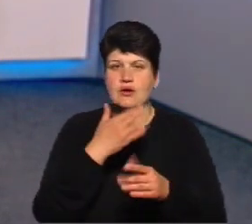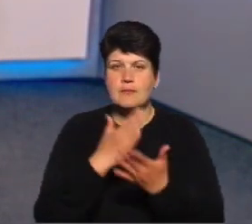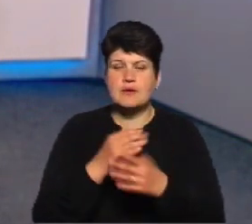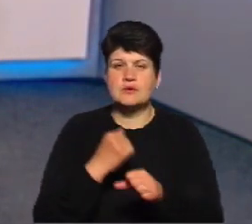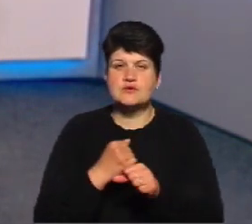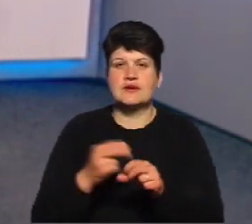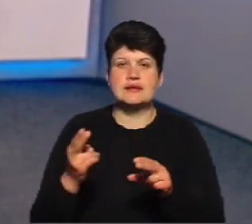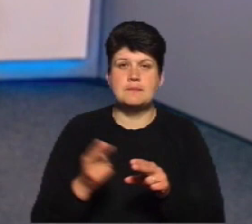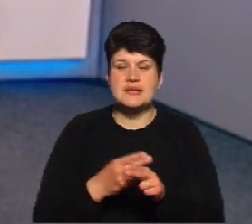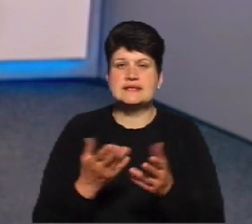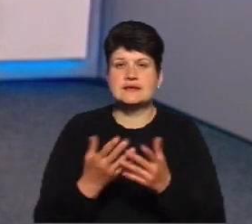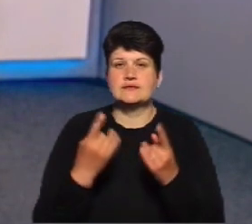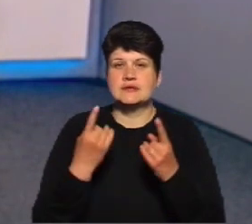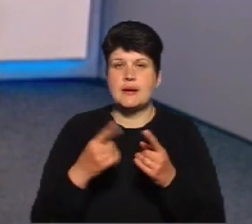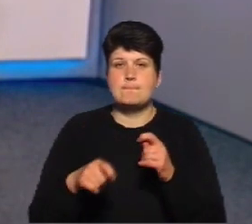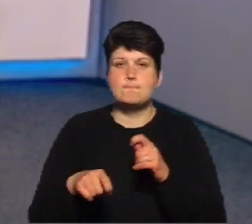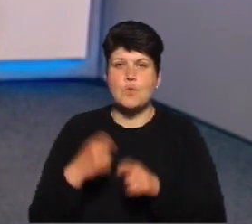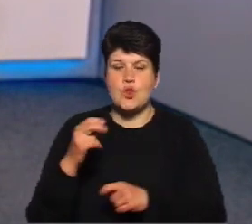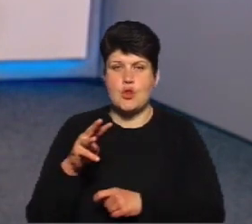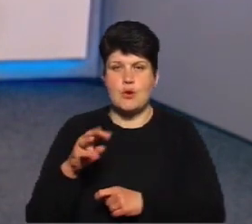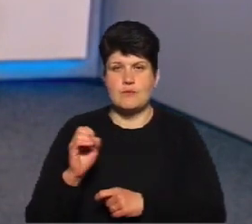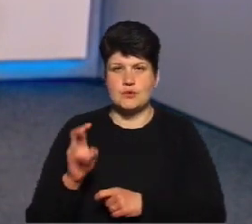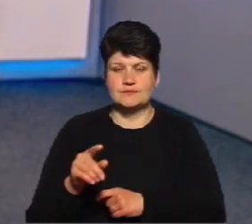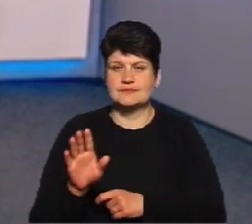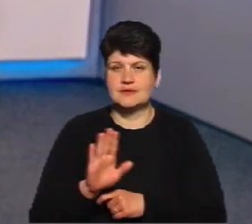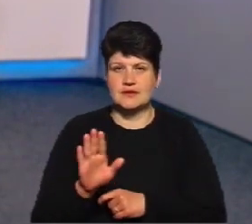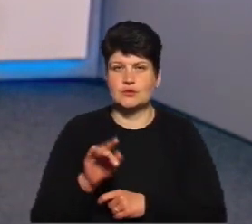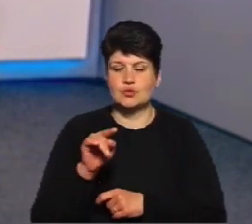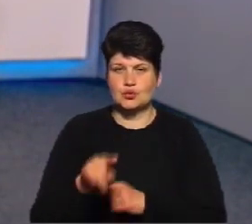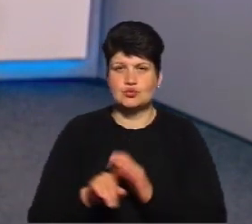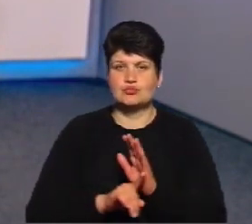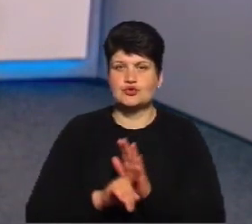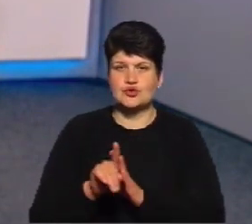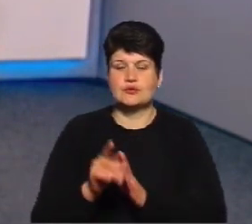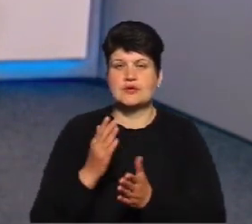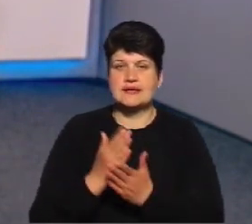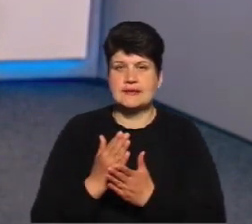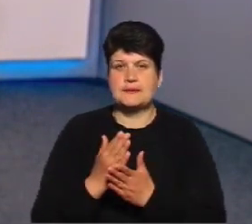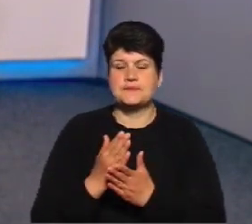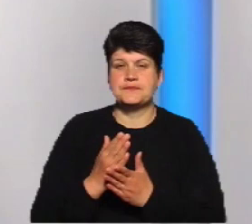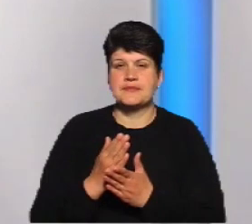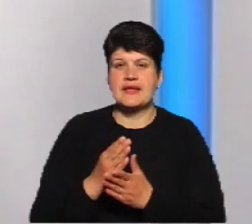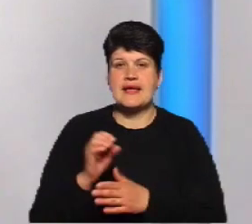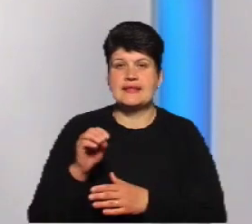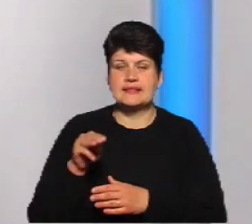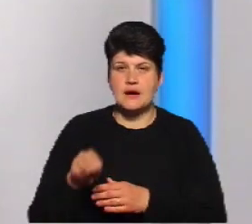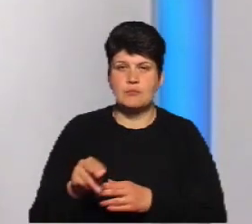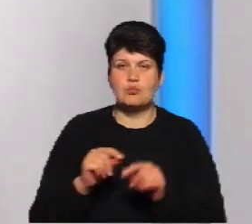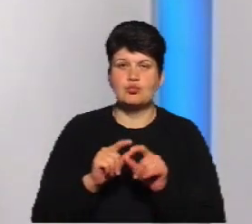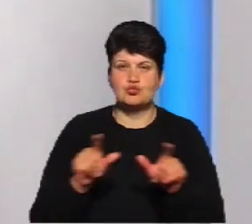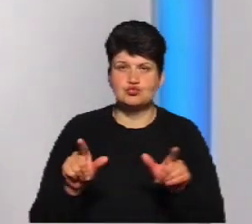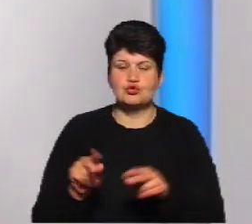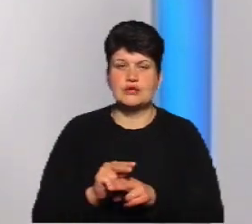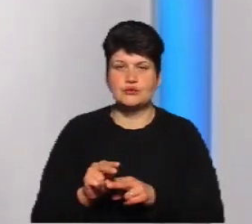якихось значних поломок? Ні, тут спочатку йде етап пусконалагоджувальних робіт, я скажімо, до